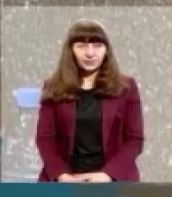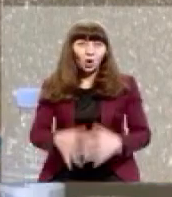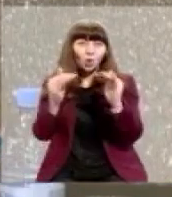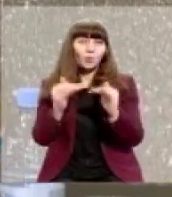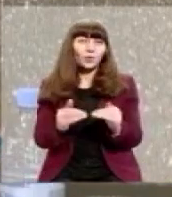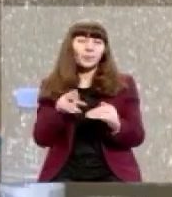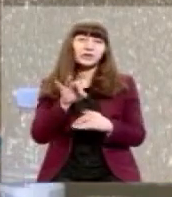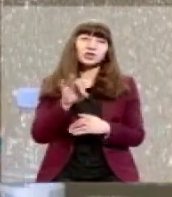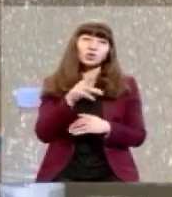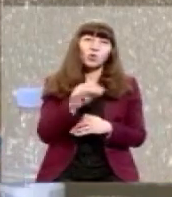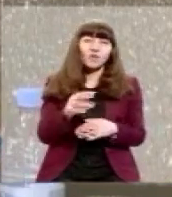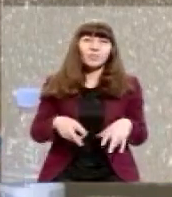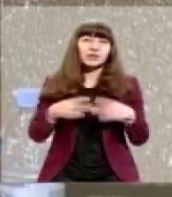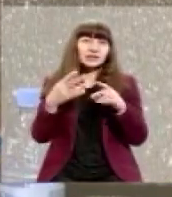на